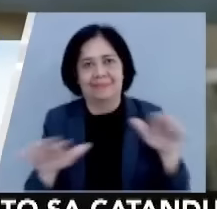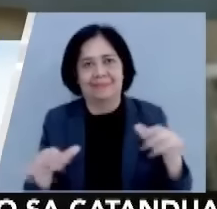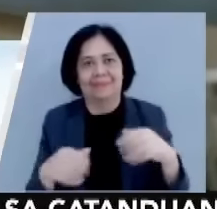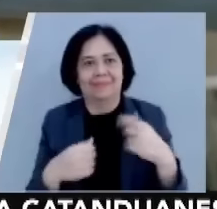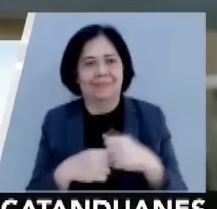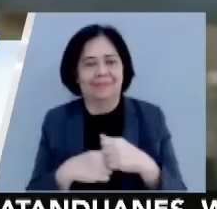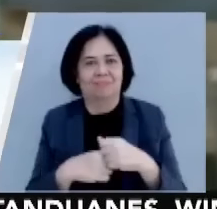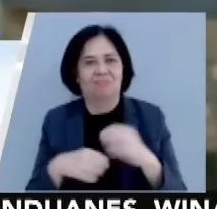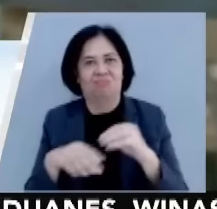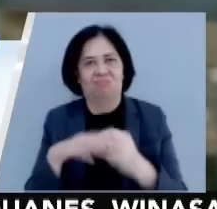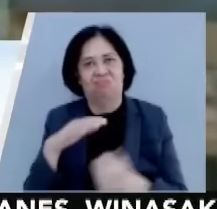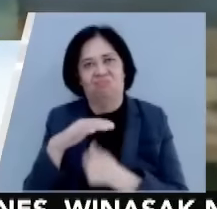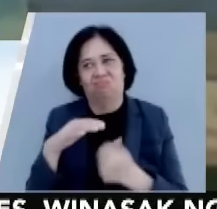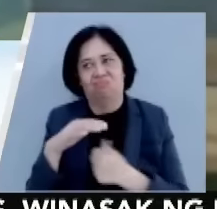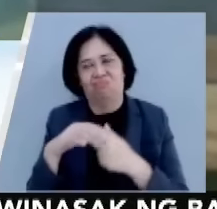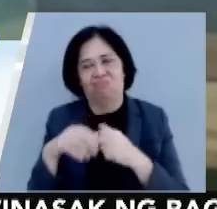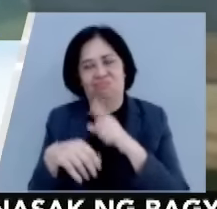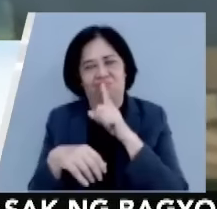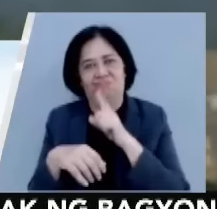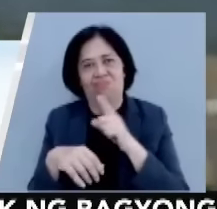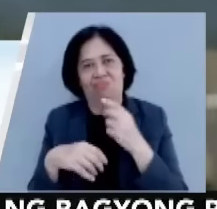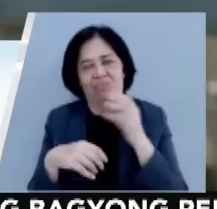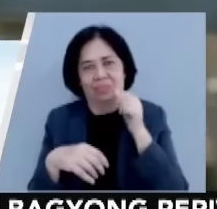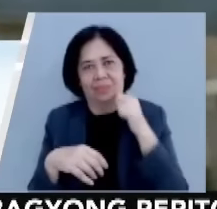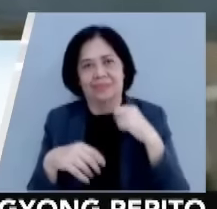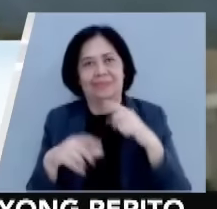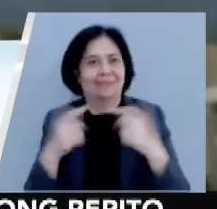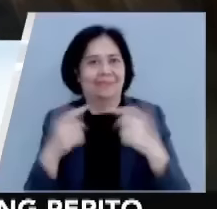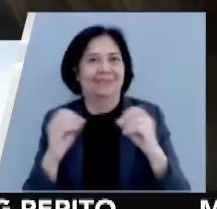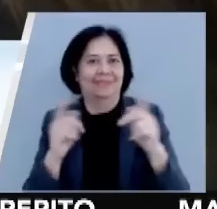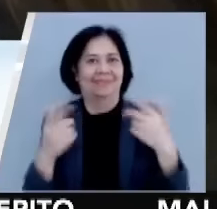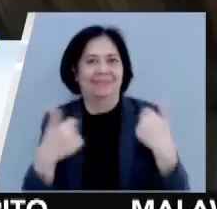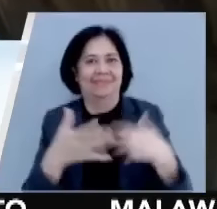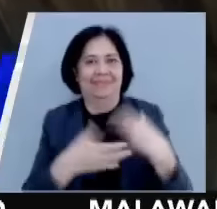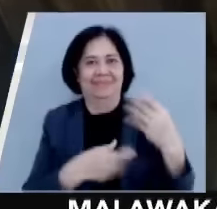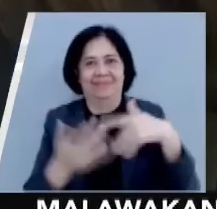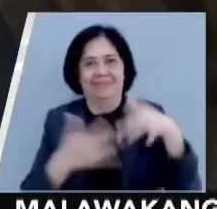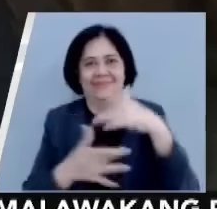bahay kahapon. Pero okay naman po ngayon, nakalabas na kami.